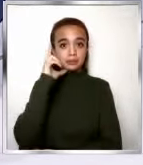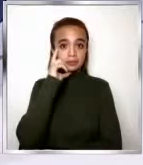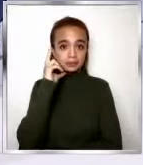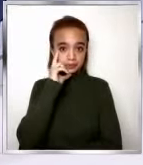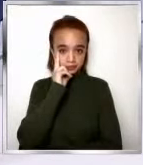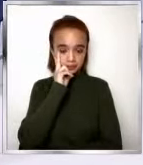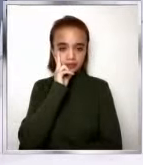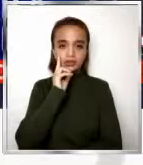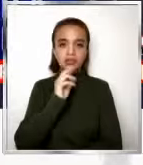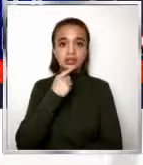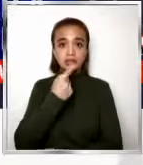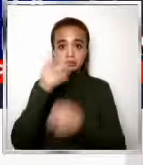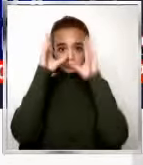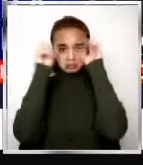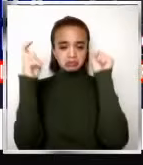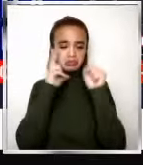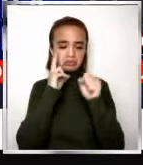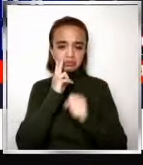Duterte.